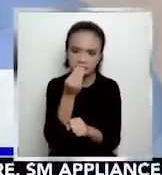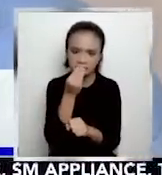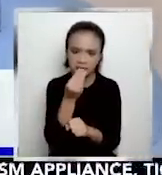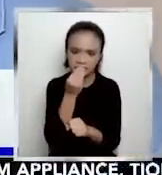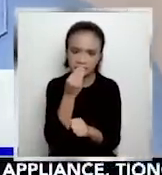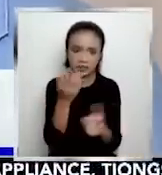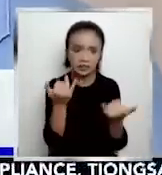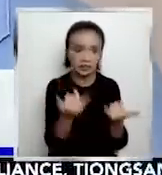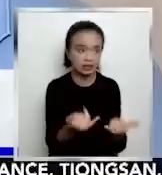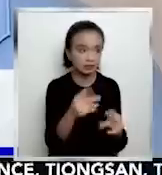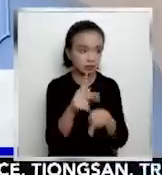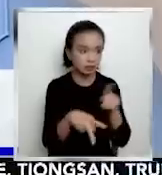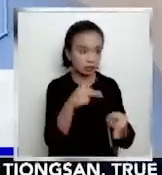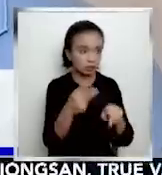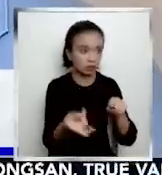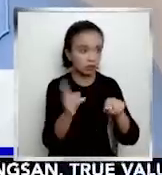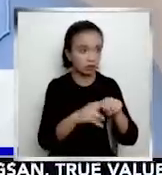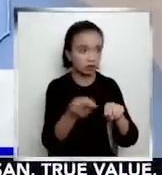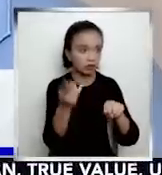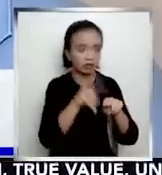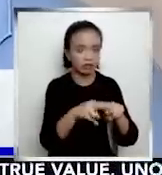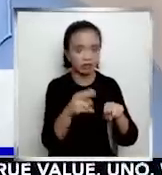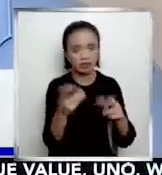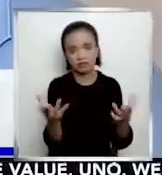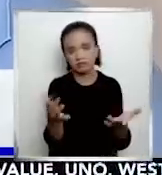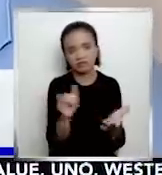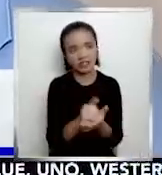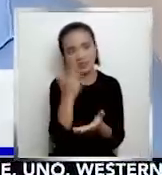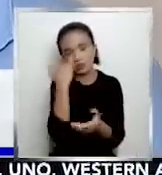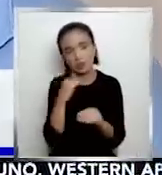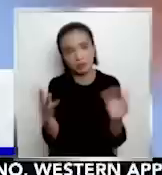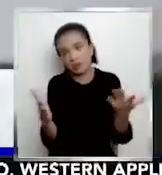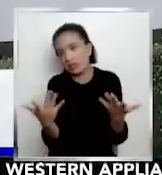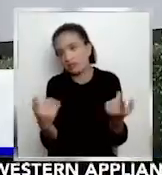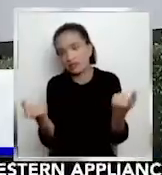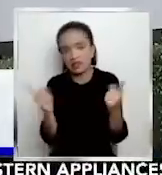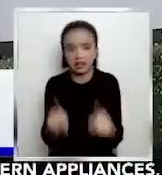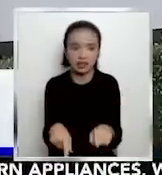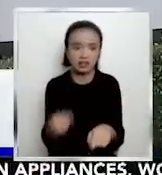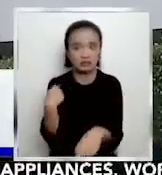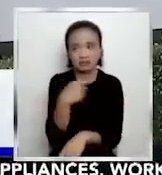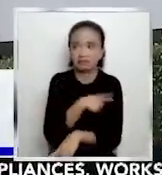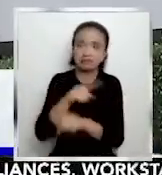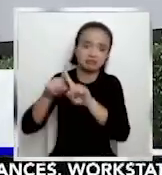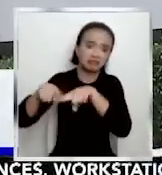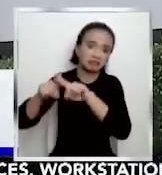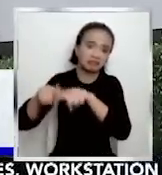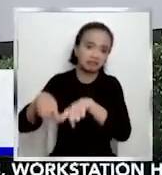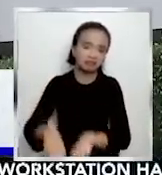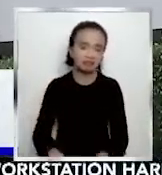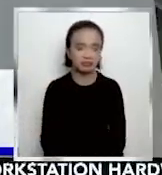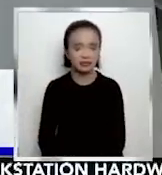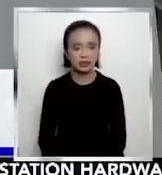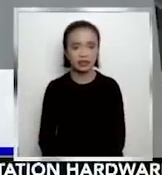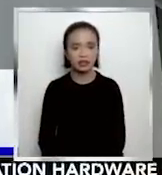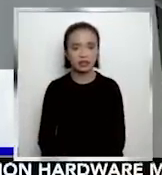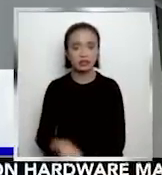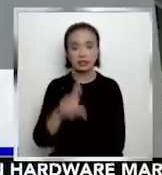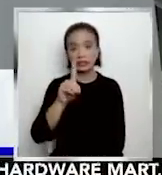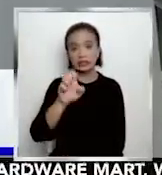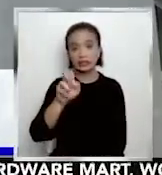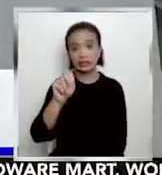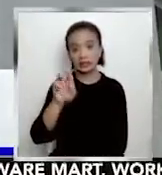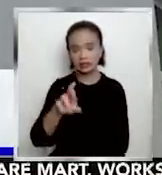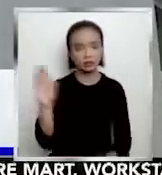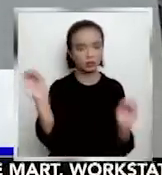ng Pilipinas. Kaya ano mangyayari doon? Mag-aasa tayo sa import. Wala pang ibinibigay na pahayag ang DENR at BFAR tungkol